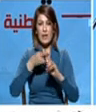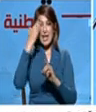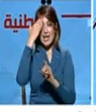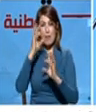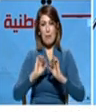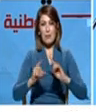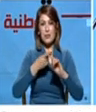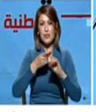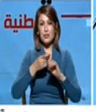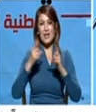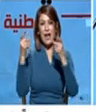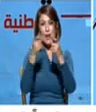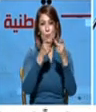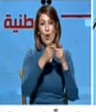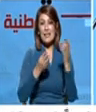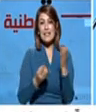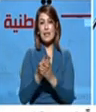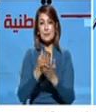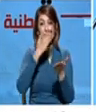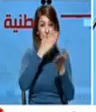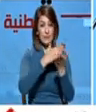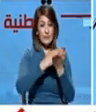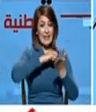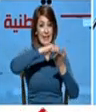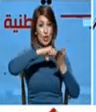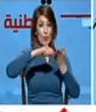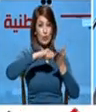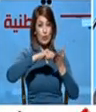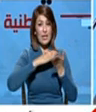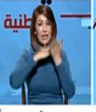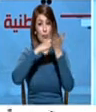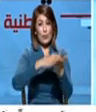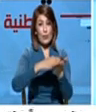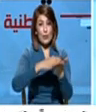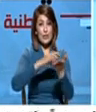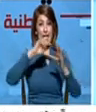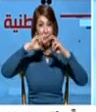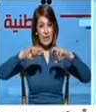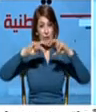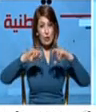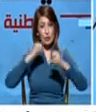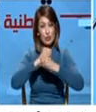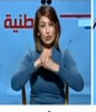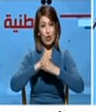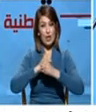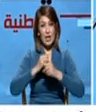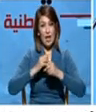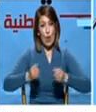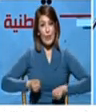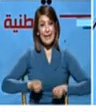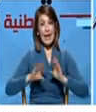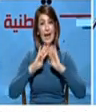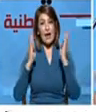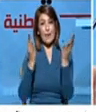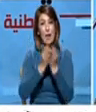المذكره تتقدم بطلب لقسم تفقديه الشغل والمصالحه المختصه العراقيين حسب الجهه او حسب الاداره العامه لاتفاقيه الشورى اذا